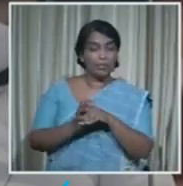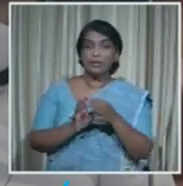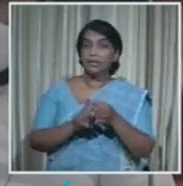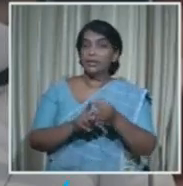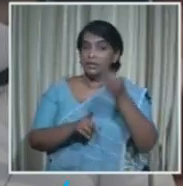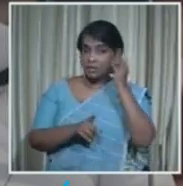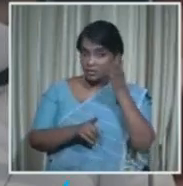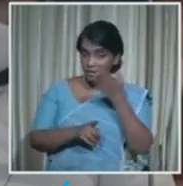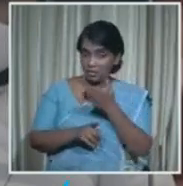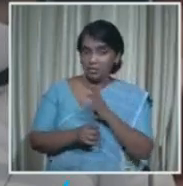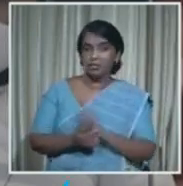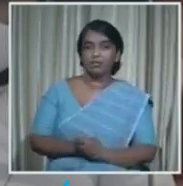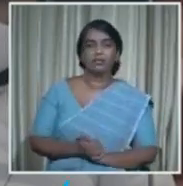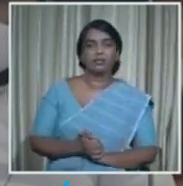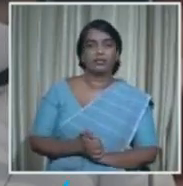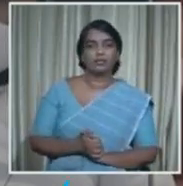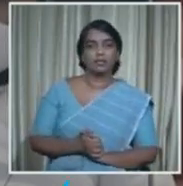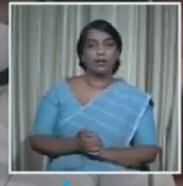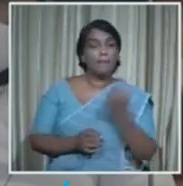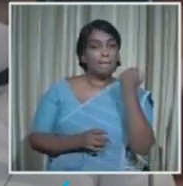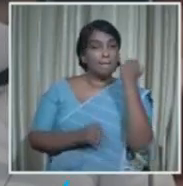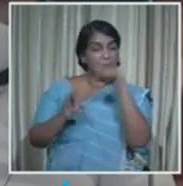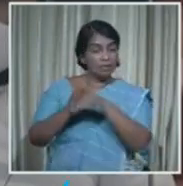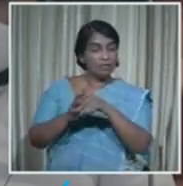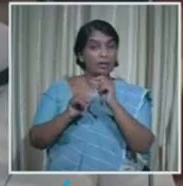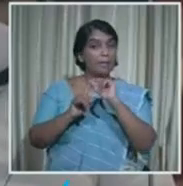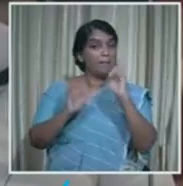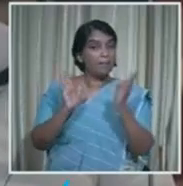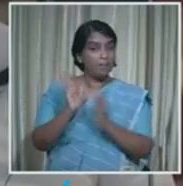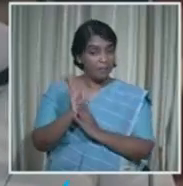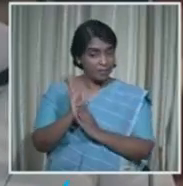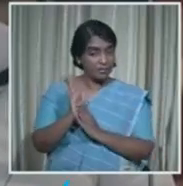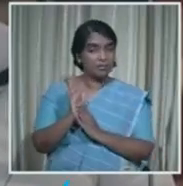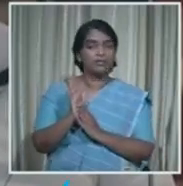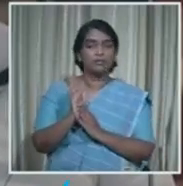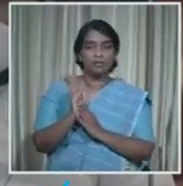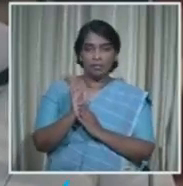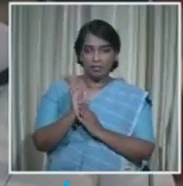ජනාධිපතිවරයෙක් බලේ ඉන්න අගමැතිවරයෙක්